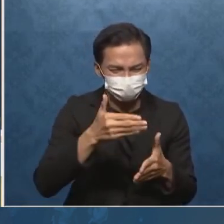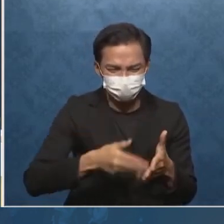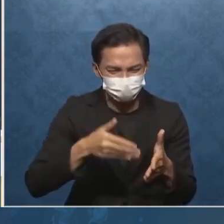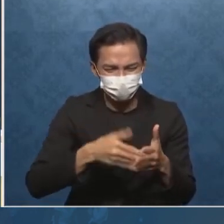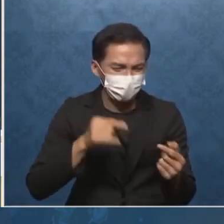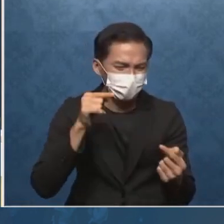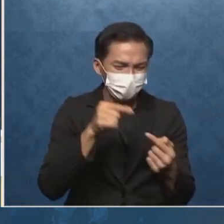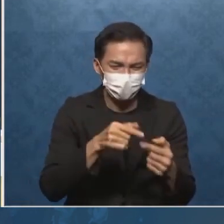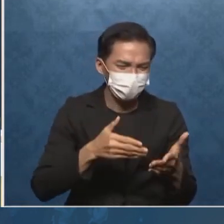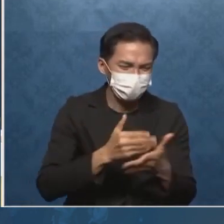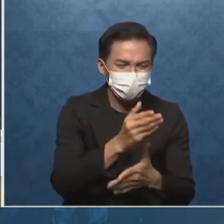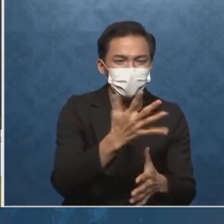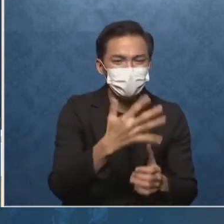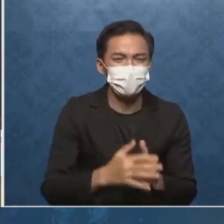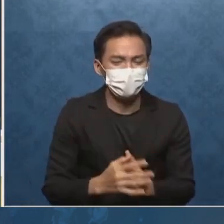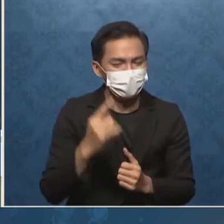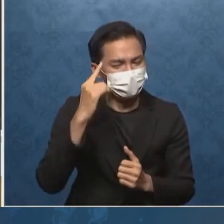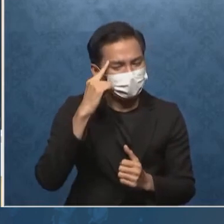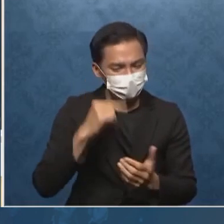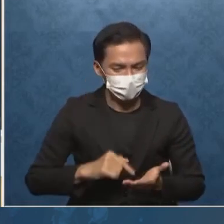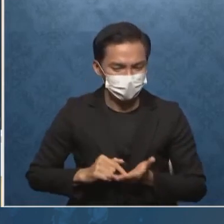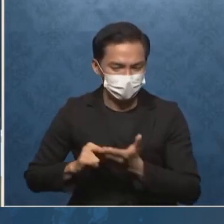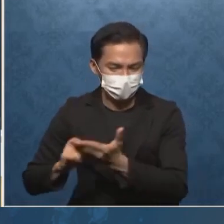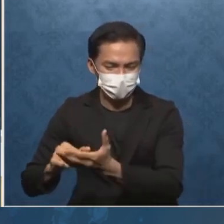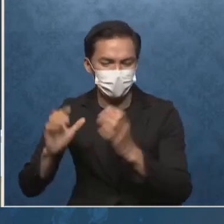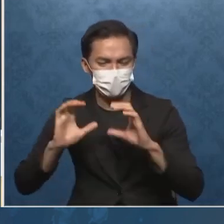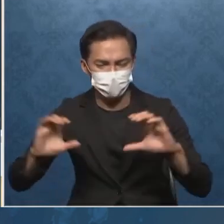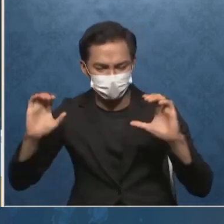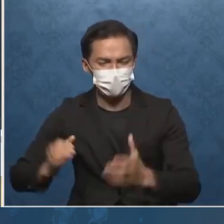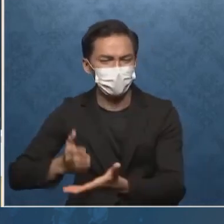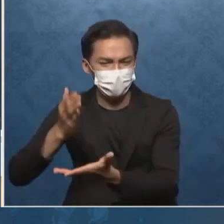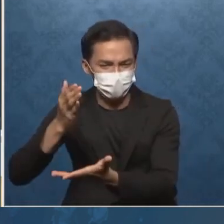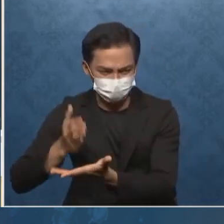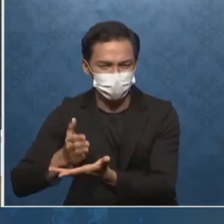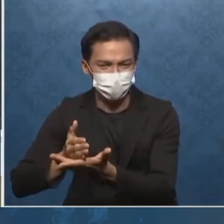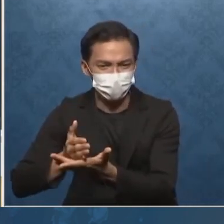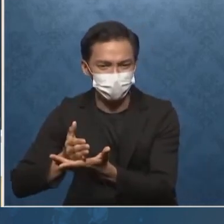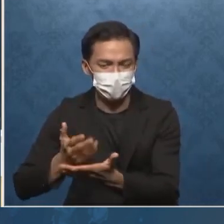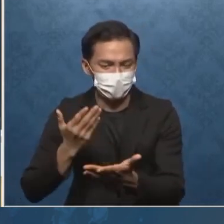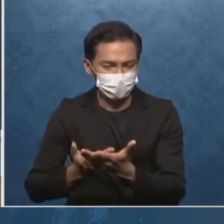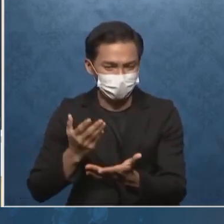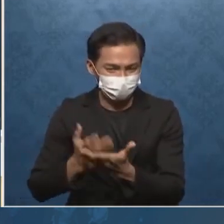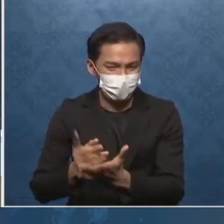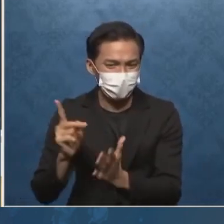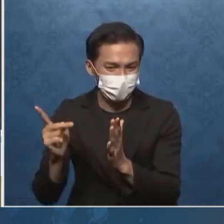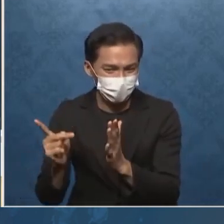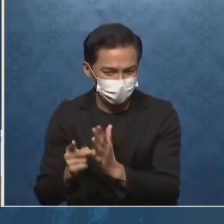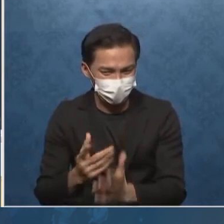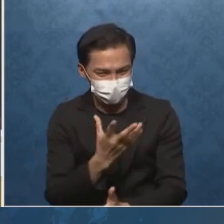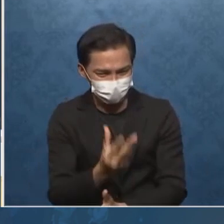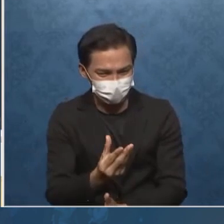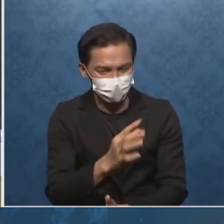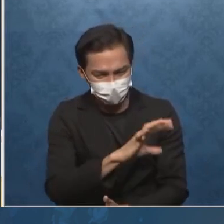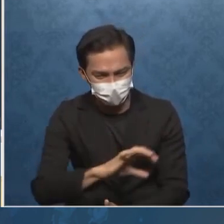วัตถุประสงค์นะครับควรเสนอกระหน่ำตีพี่นะยุติโครงการเพื่อนำเงินกู้ที่เหลือจ่ายไป